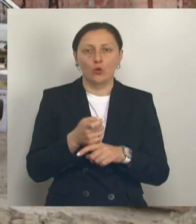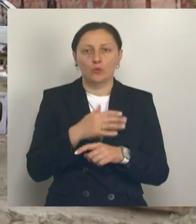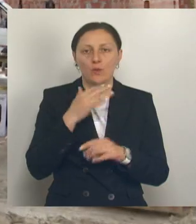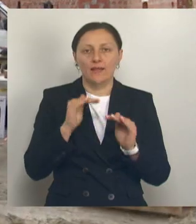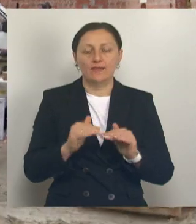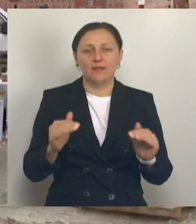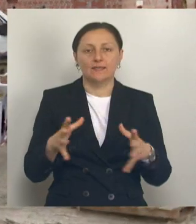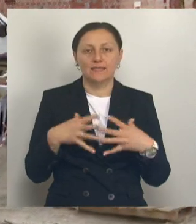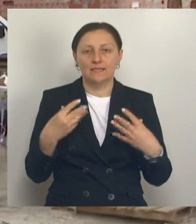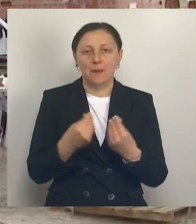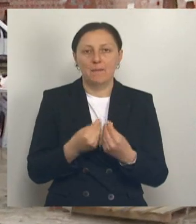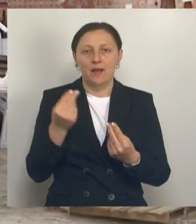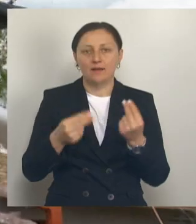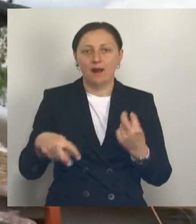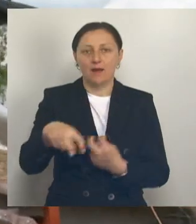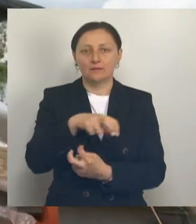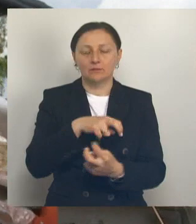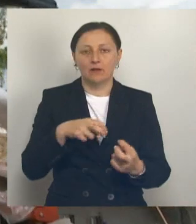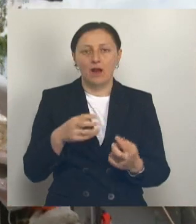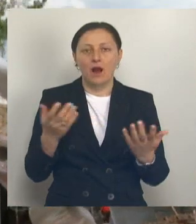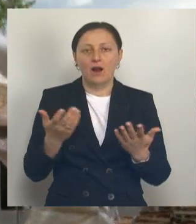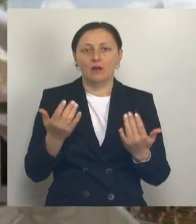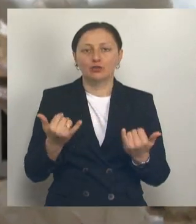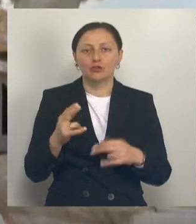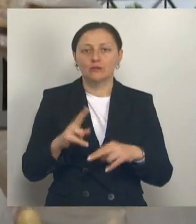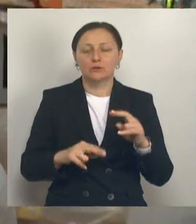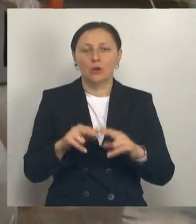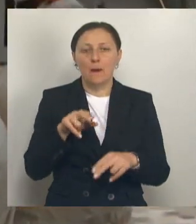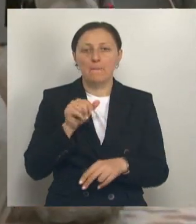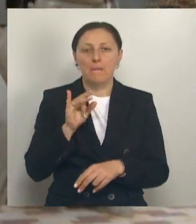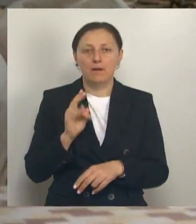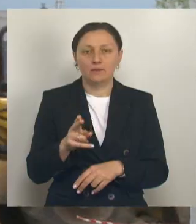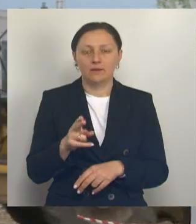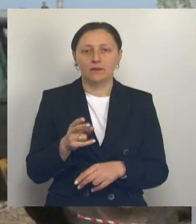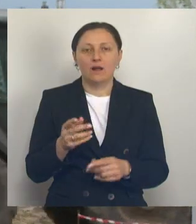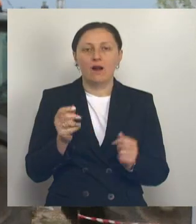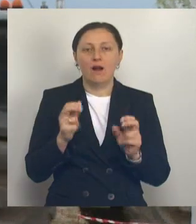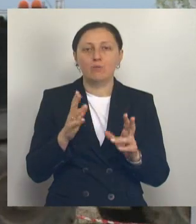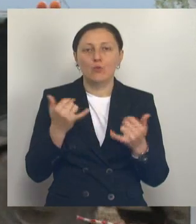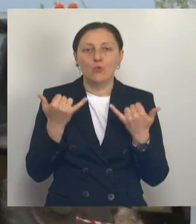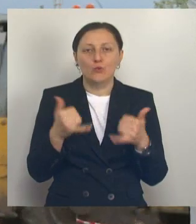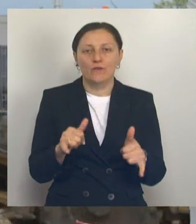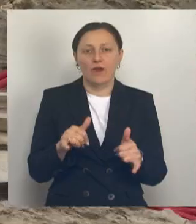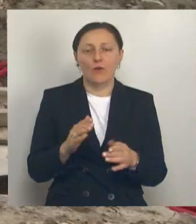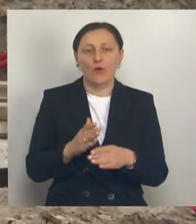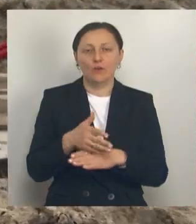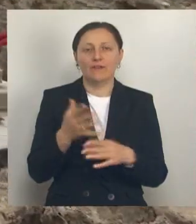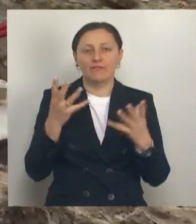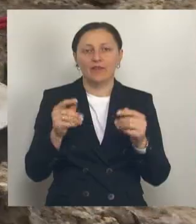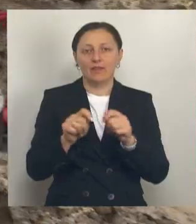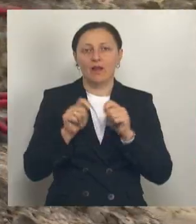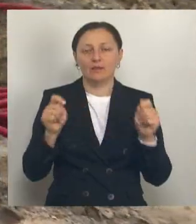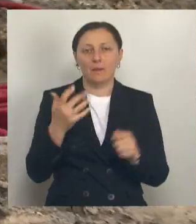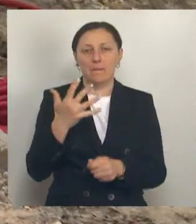детская семейная и экстремальная Зона на каком этапе работы в парке Калейдоскоп и чем будут удивлять гостей в день открытия